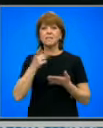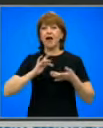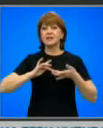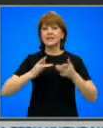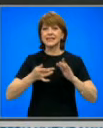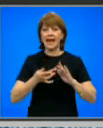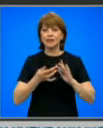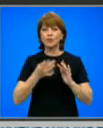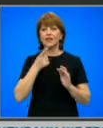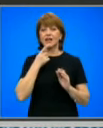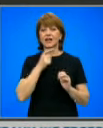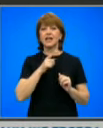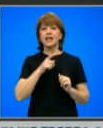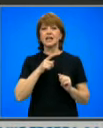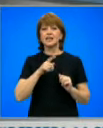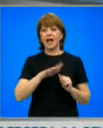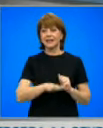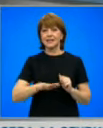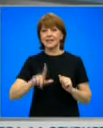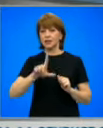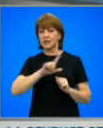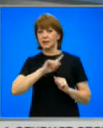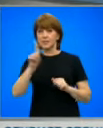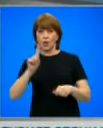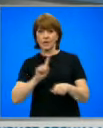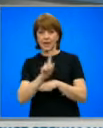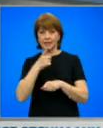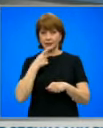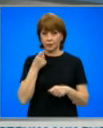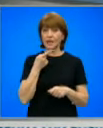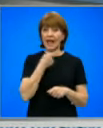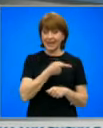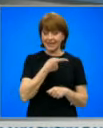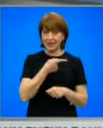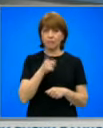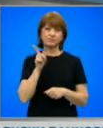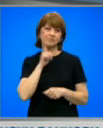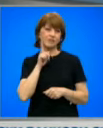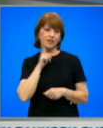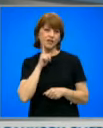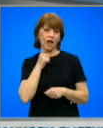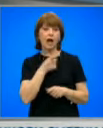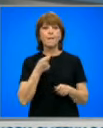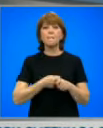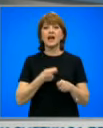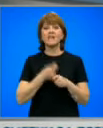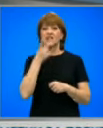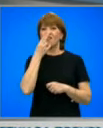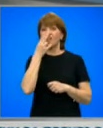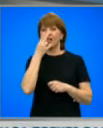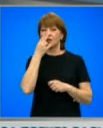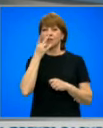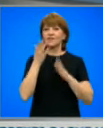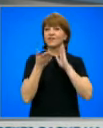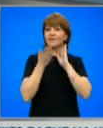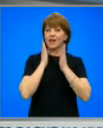за възрастовата група от 7 до 11 години. Именно там педофили, които са създали фалшиви профили, имат по